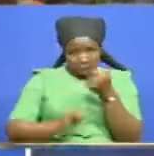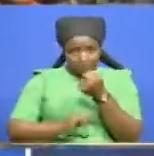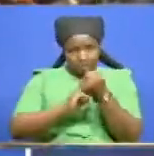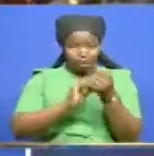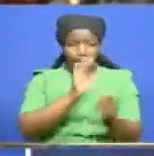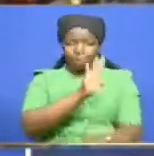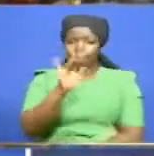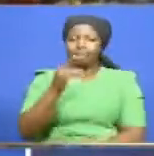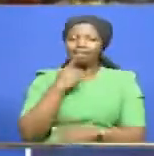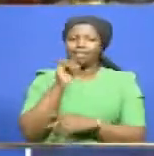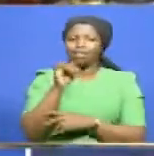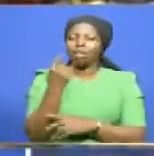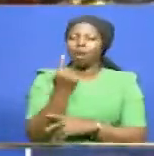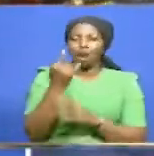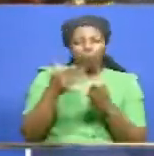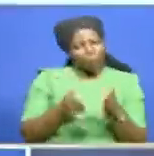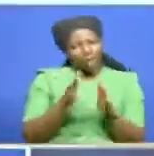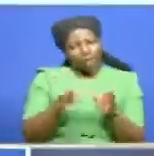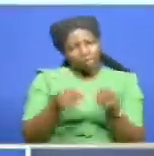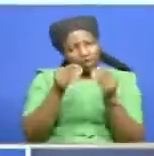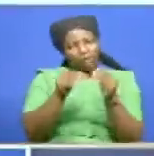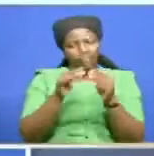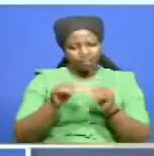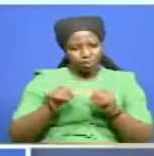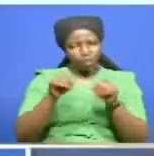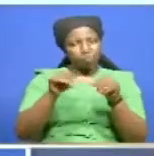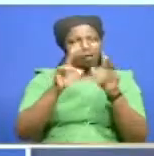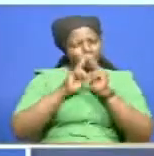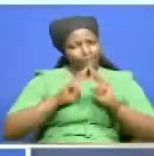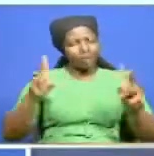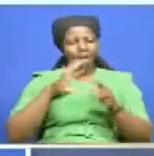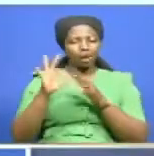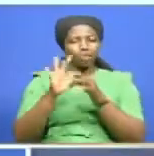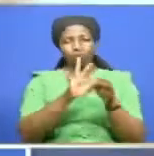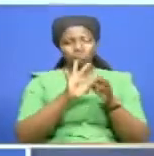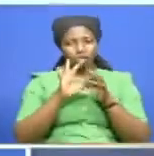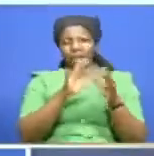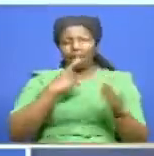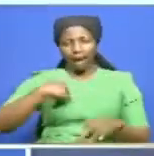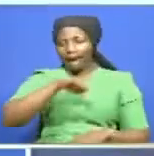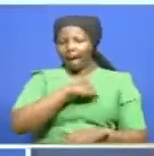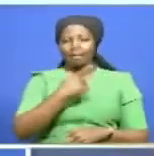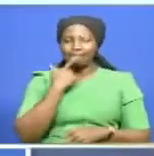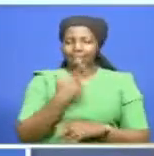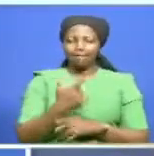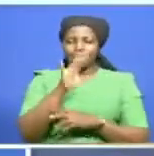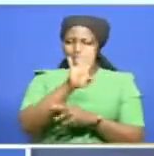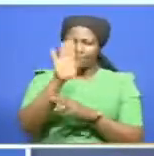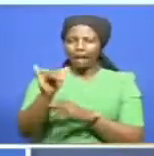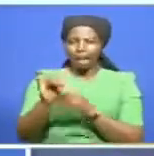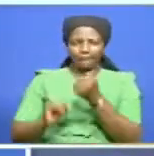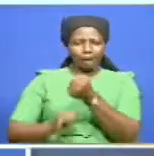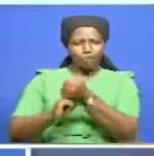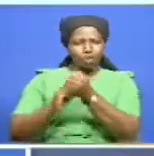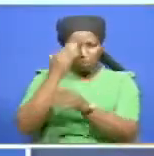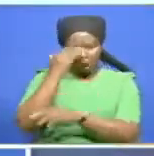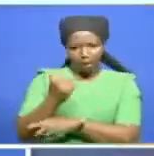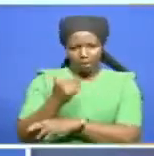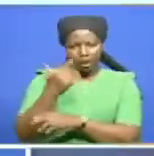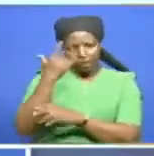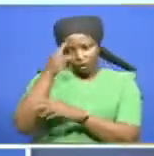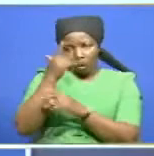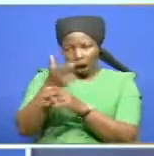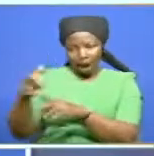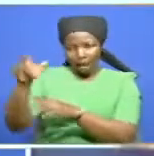only way to guarantee lasting peace and unity. Na tunasema BBI ndiyo pesa mashinani iongezeke.